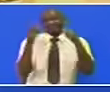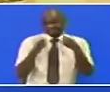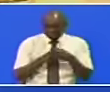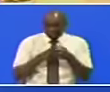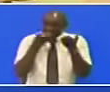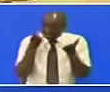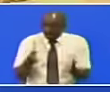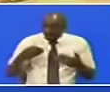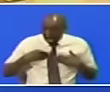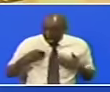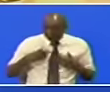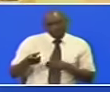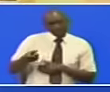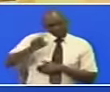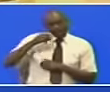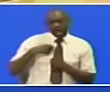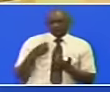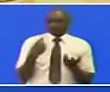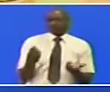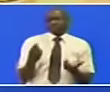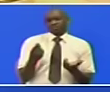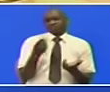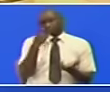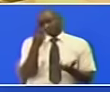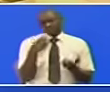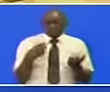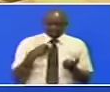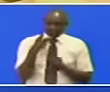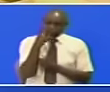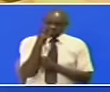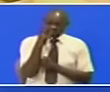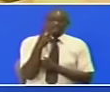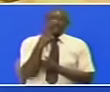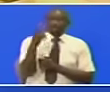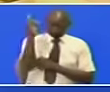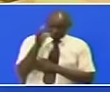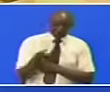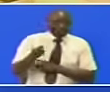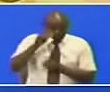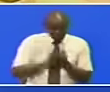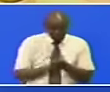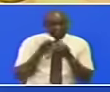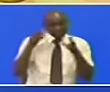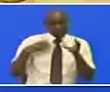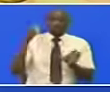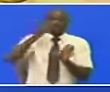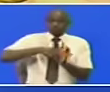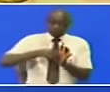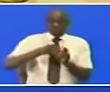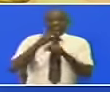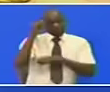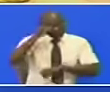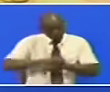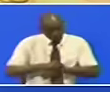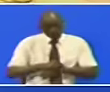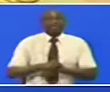Basi kumekuwa na ongezeko ya 2% kutoka mwaka jana kwa wale ambao watakuwa wanajiunga na shule za upili